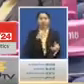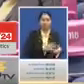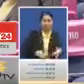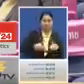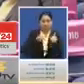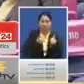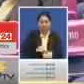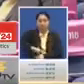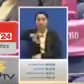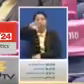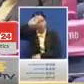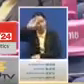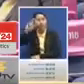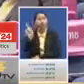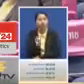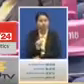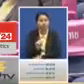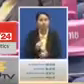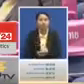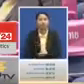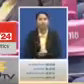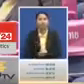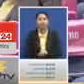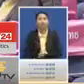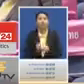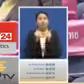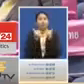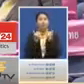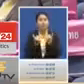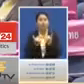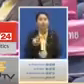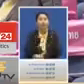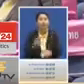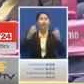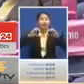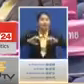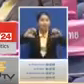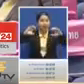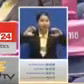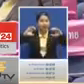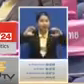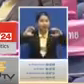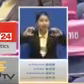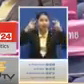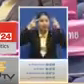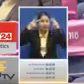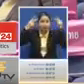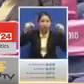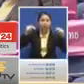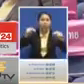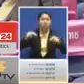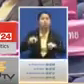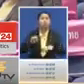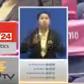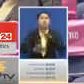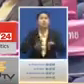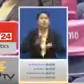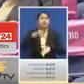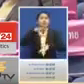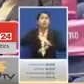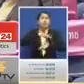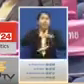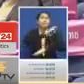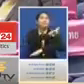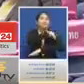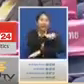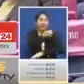รือป่วยแล้ววันนี้รัฐบาลคือท่านนายกเป็นหัวหน้าแพทย์นั่งอยู่ข้างบนเป็นหัวหน้